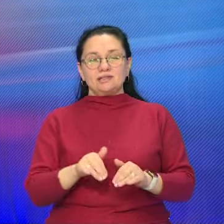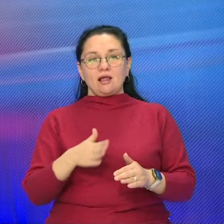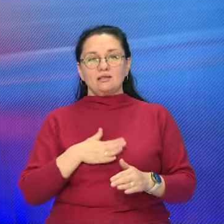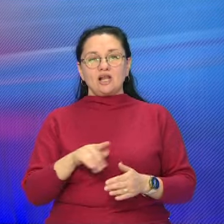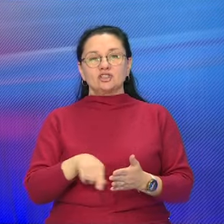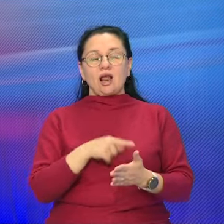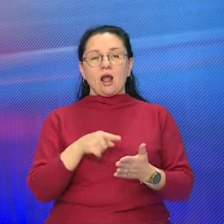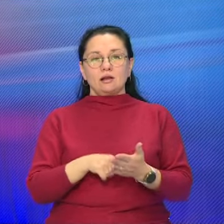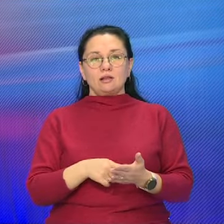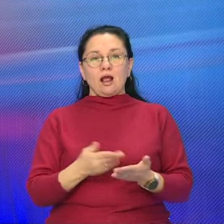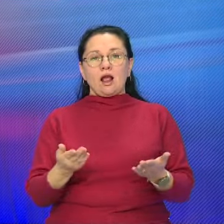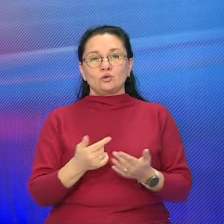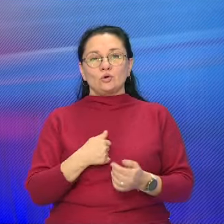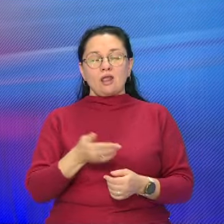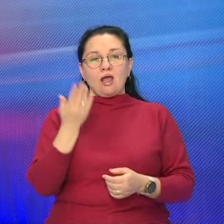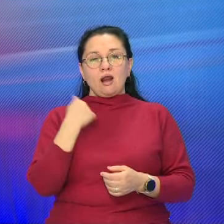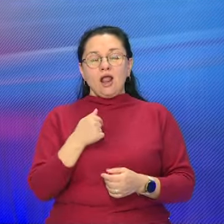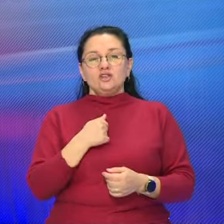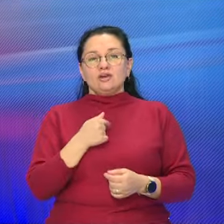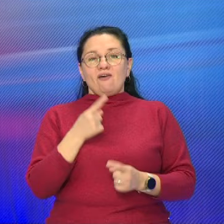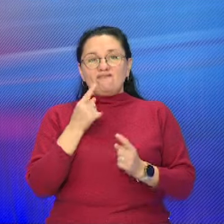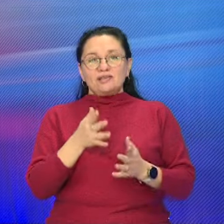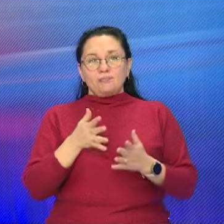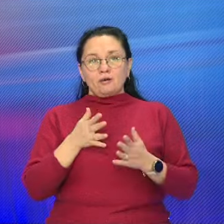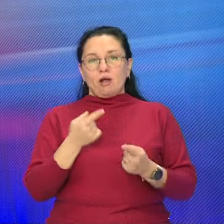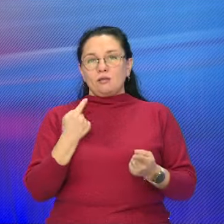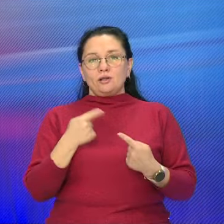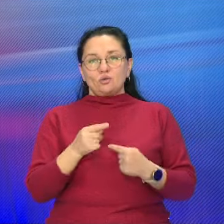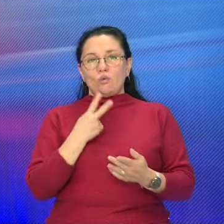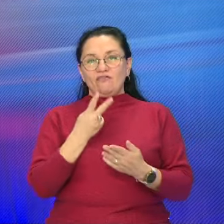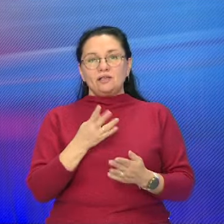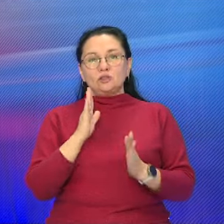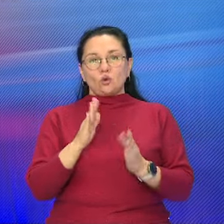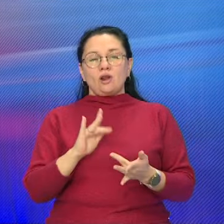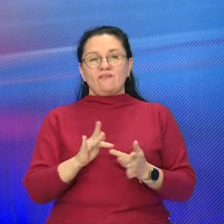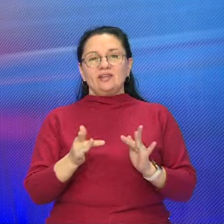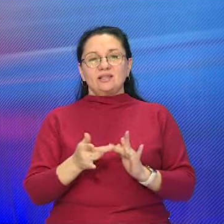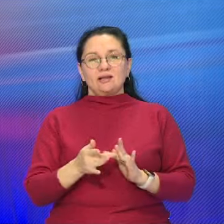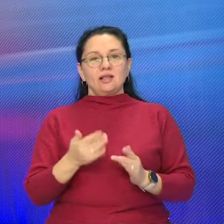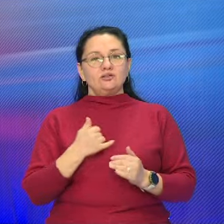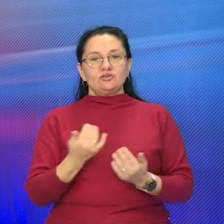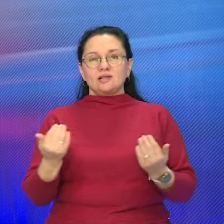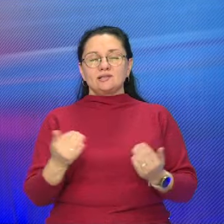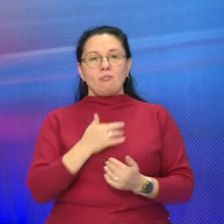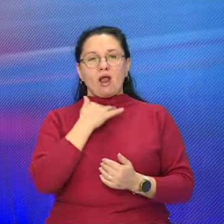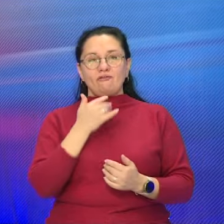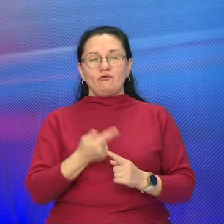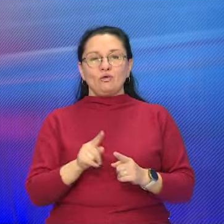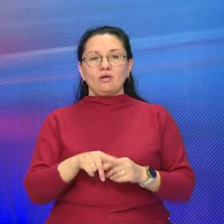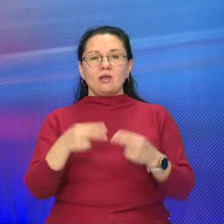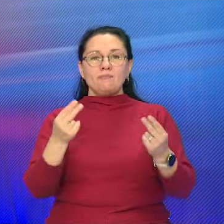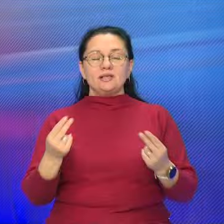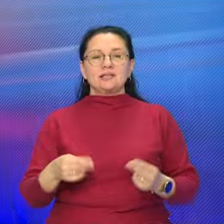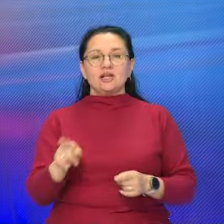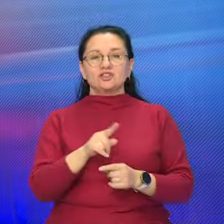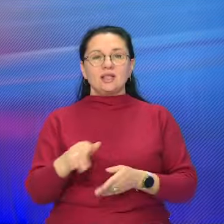города, которые я раньше воспринимал по-другому или там видел в интернете и так далее, сам кайфую. Маляўнічыя пейзажы і